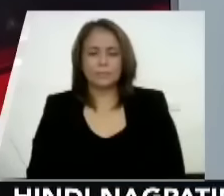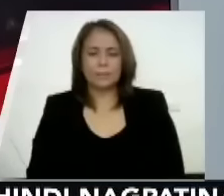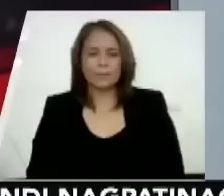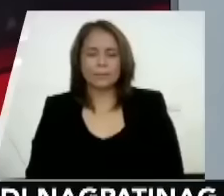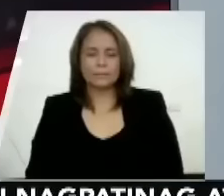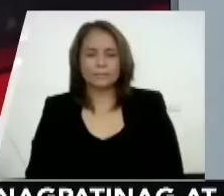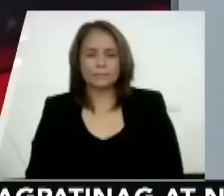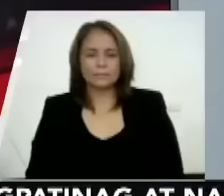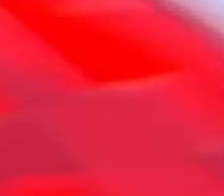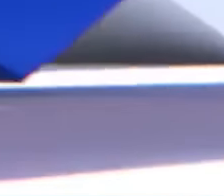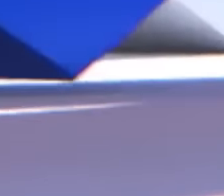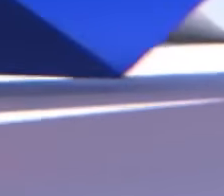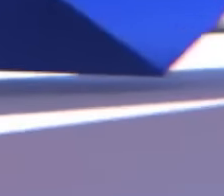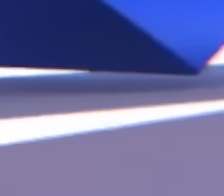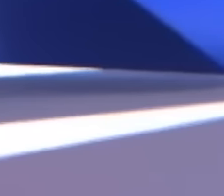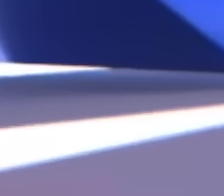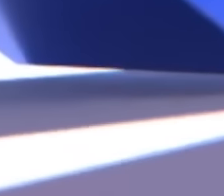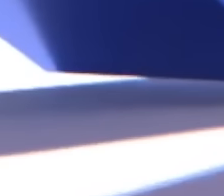North Central Luzon.